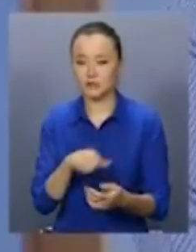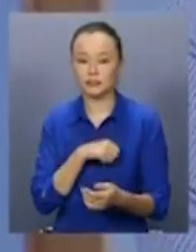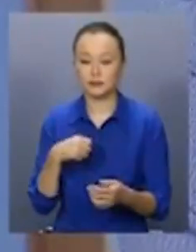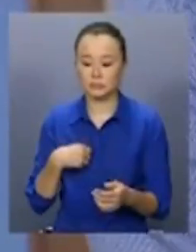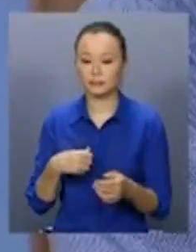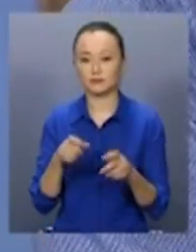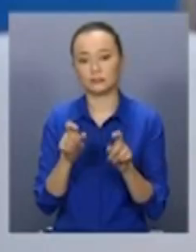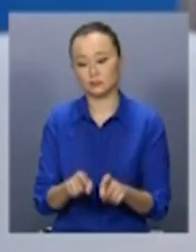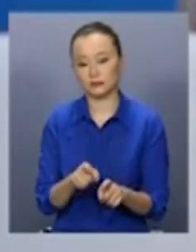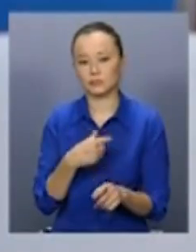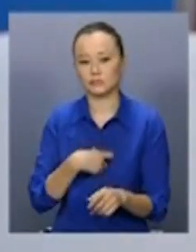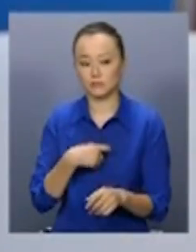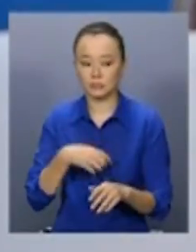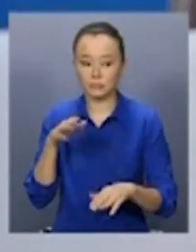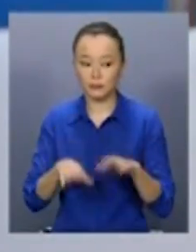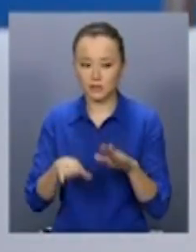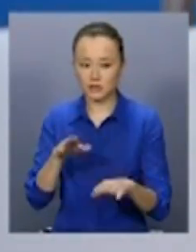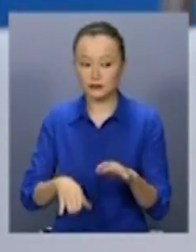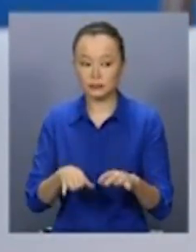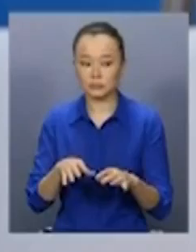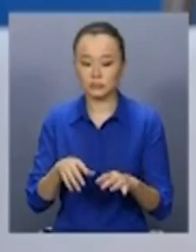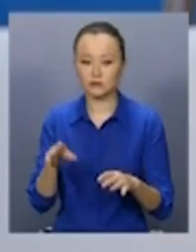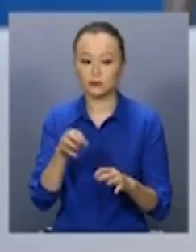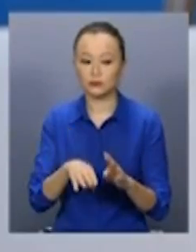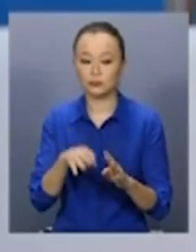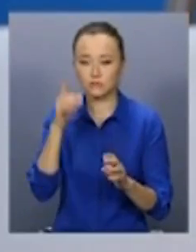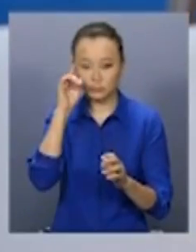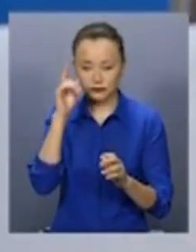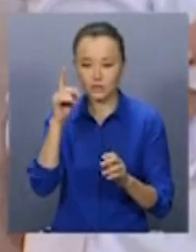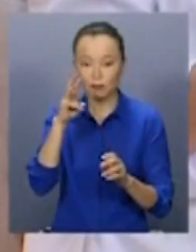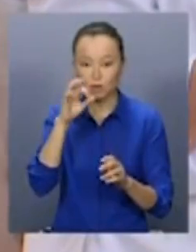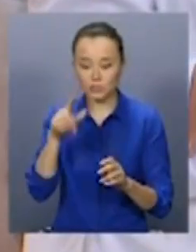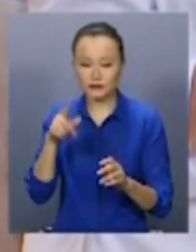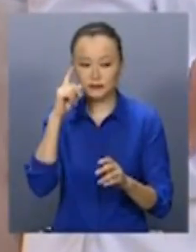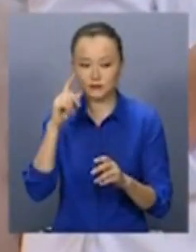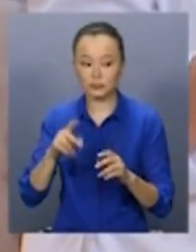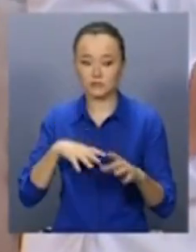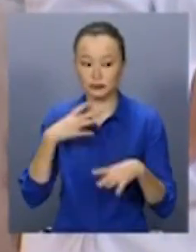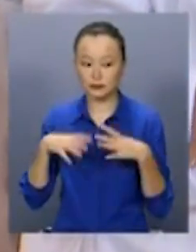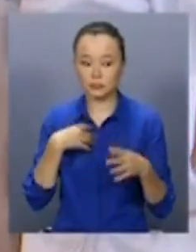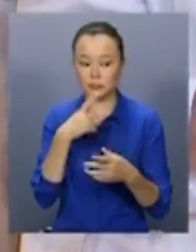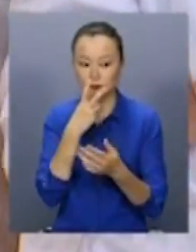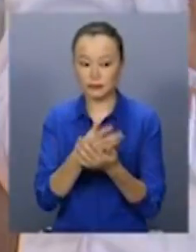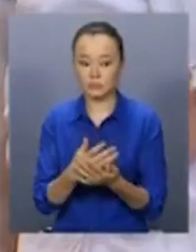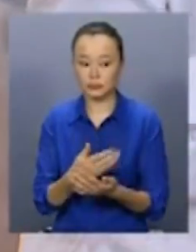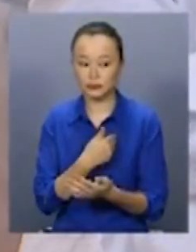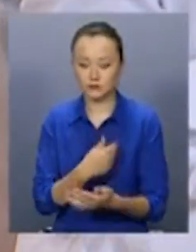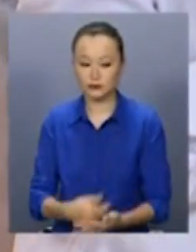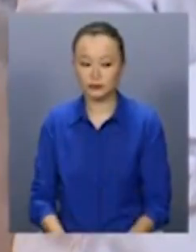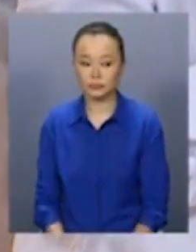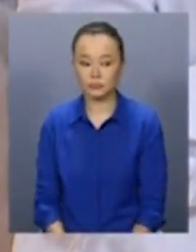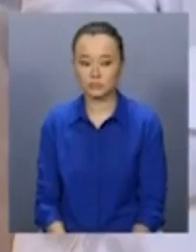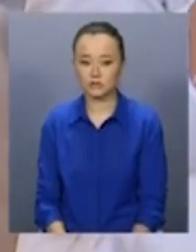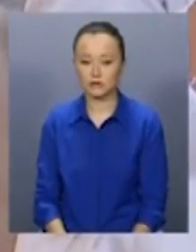отырлық жасай беретін, өзін балансқа келтіретін, енді балансқа болғанда миға гимнастика жасау, соны мен сізге көрсетемін. Көрсетіңіз.